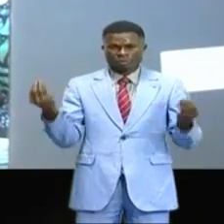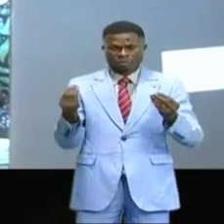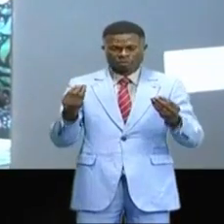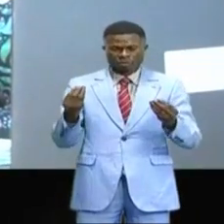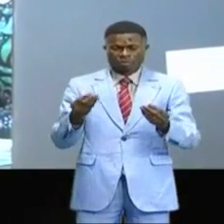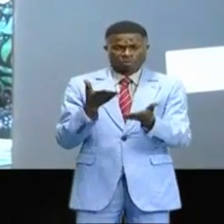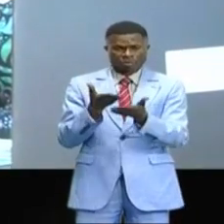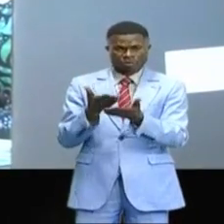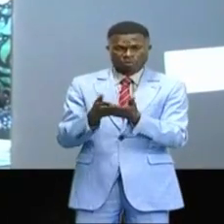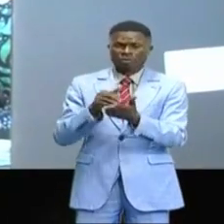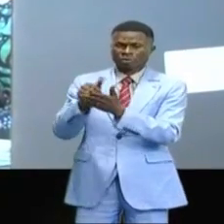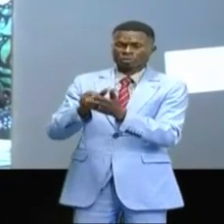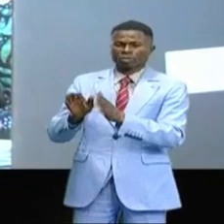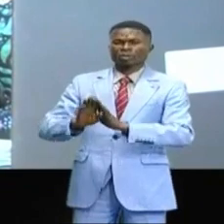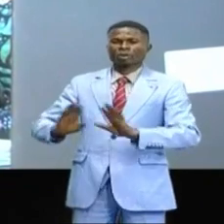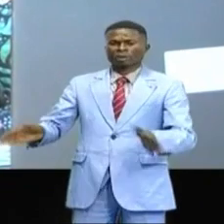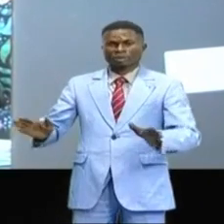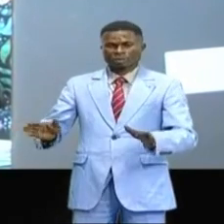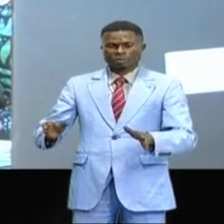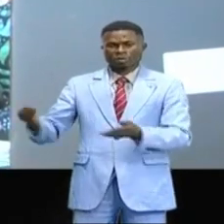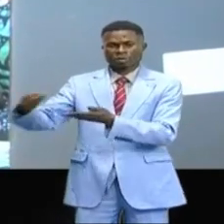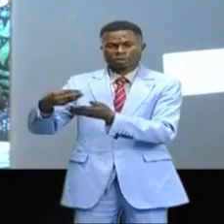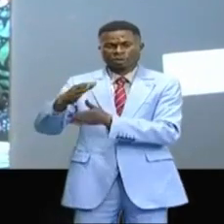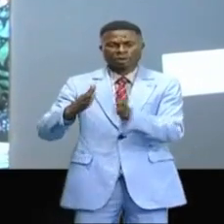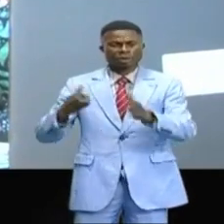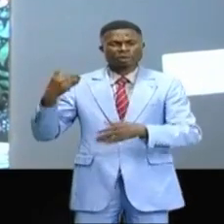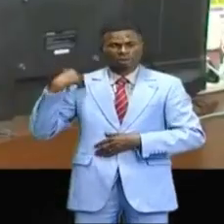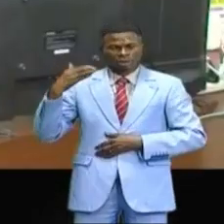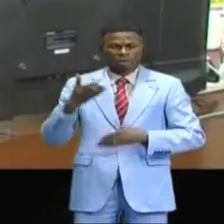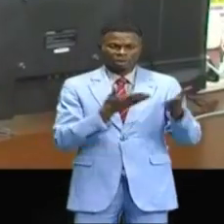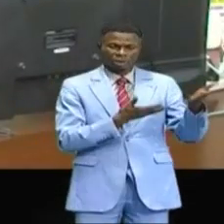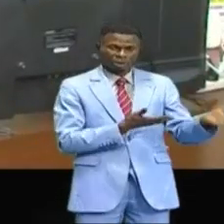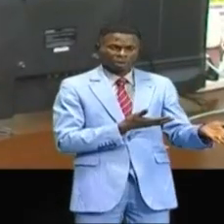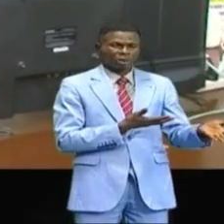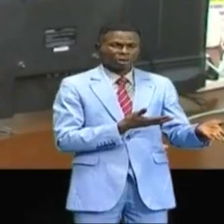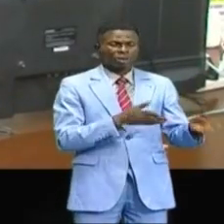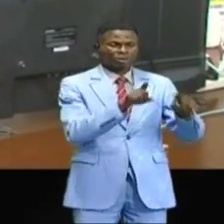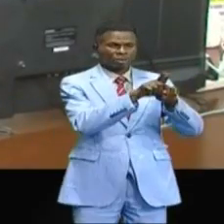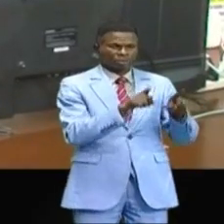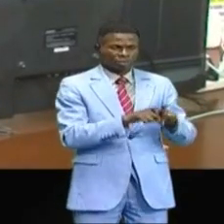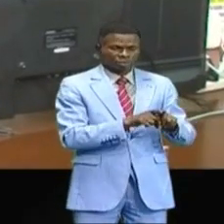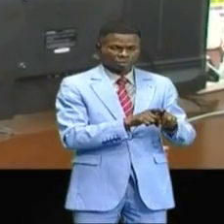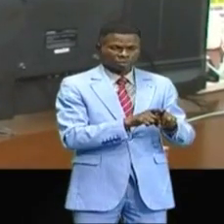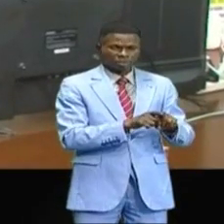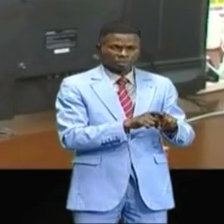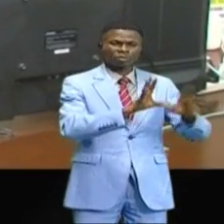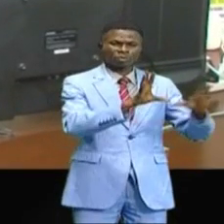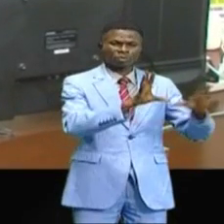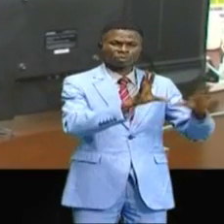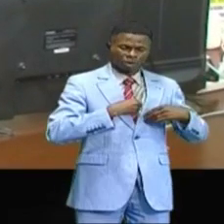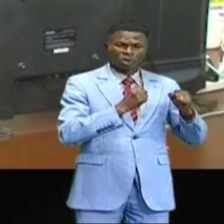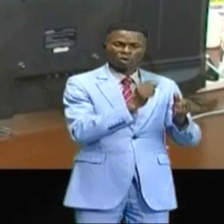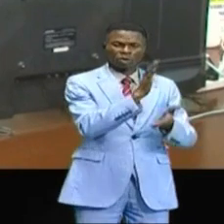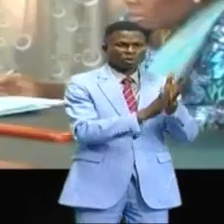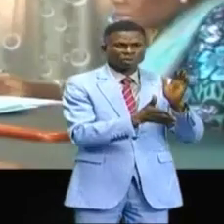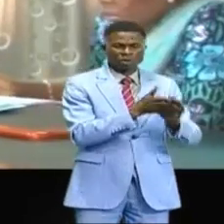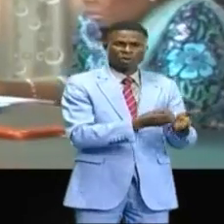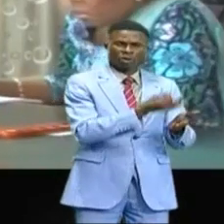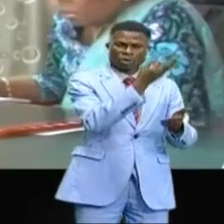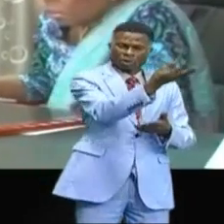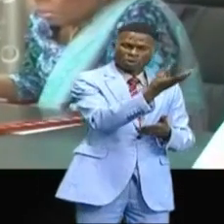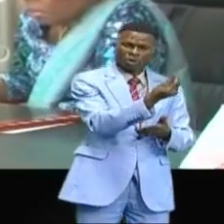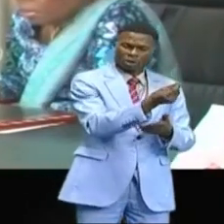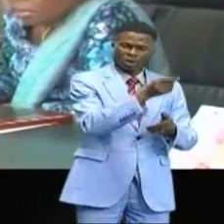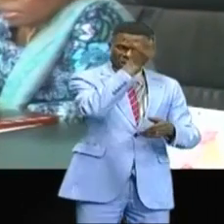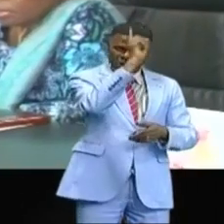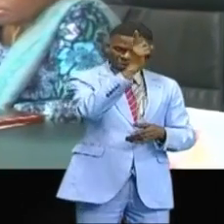part de la faible capacité à mobiliser de ressources et d'autre part de leur affectation peu efficace pour financer les besoins